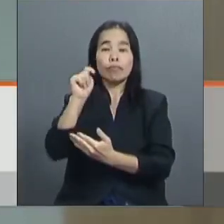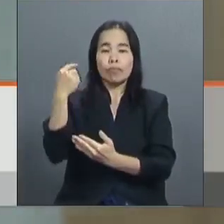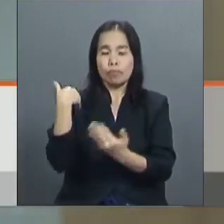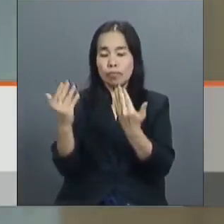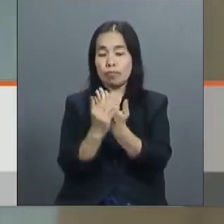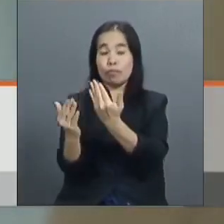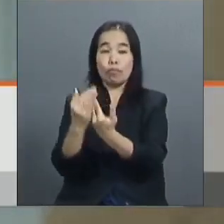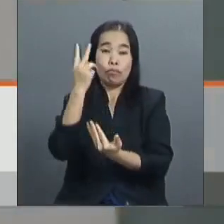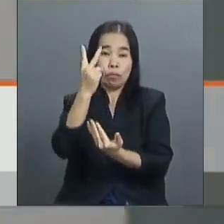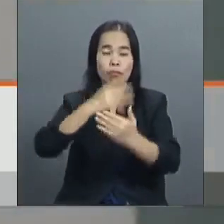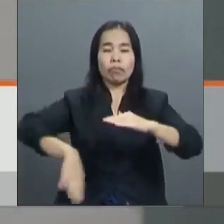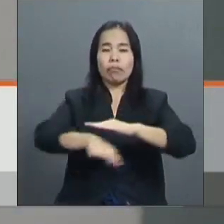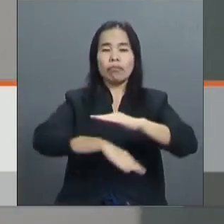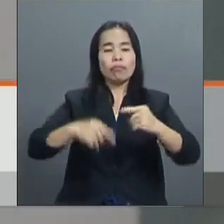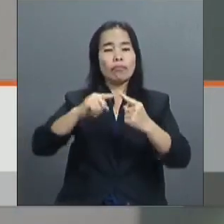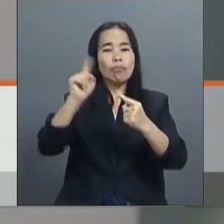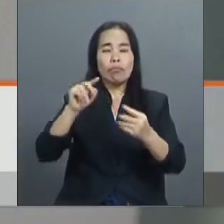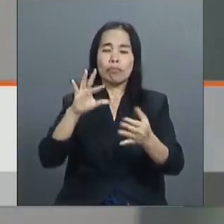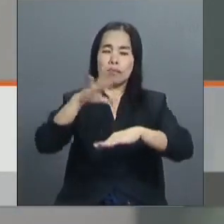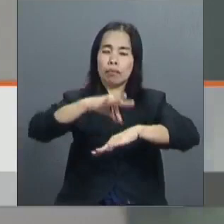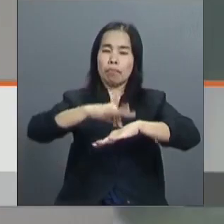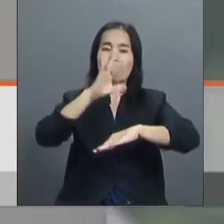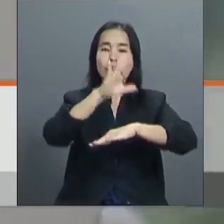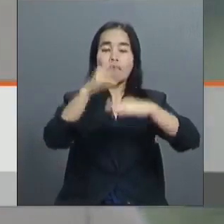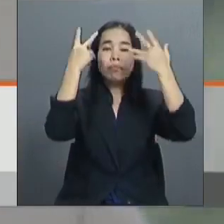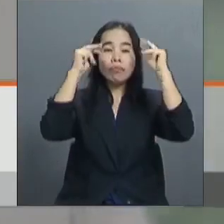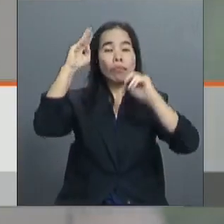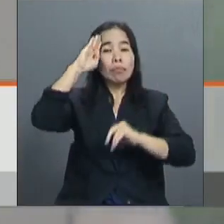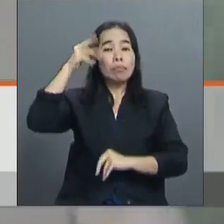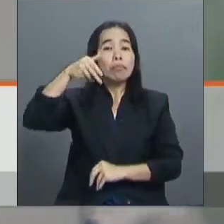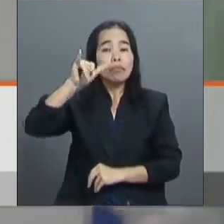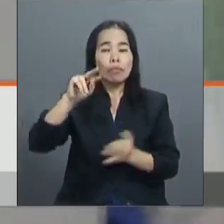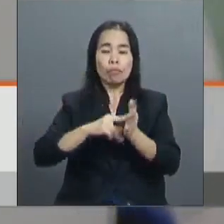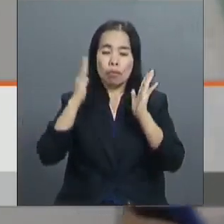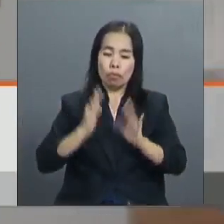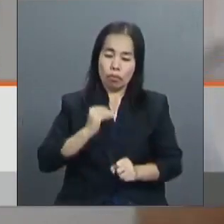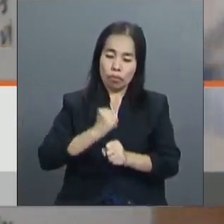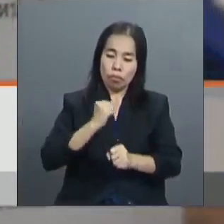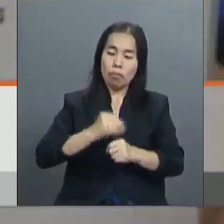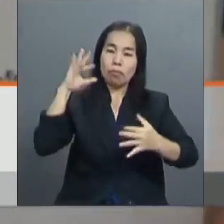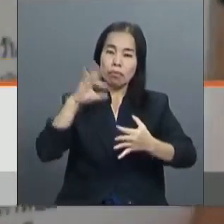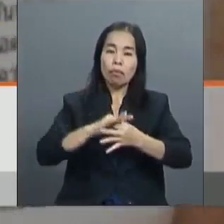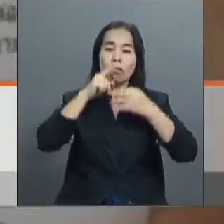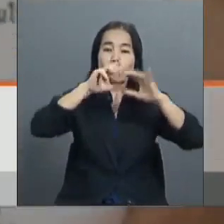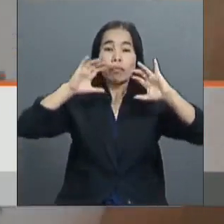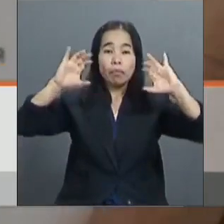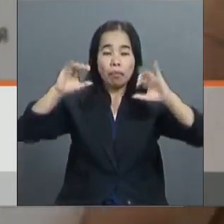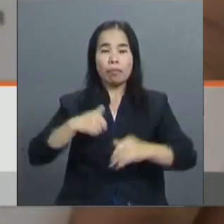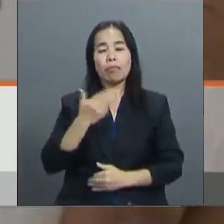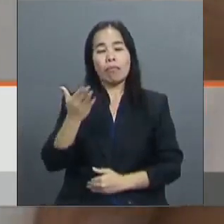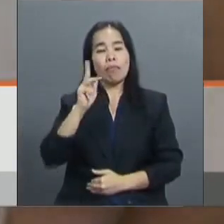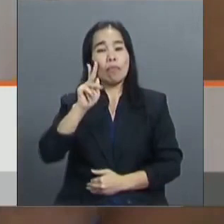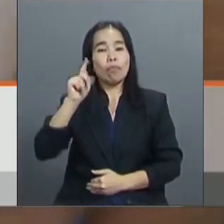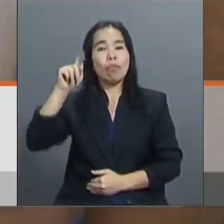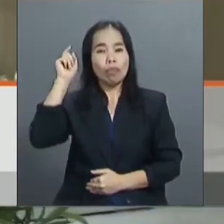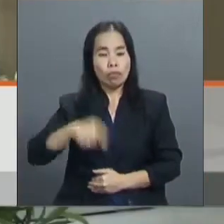ว่าเป็นหลักฐานที่ชี้ถึงสถานะของพลเอกประยุทธ์จันทร์โอชาว่าเป็นเจ้าหน้าที่อื่นของรัฐโดยขอให้กกตพิจารณาส่งคำ